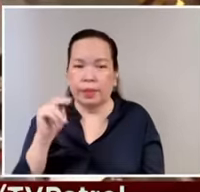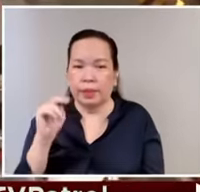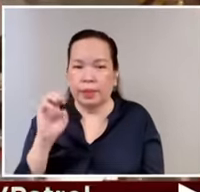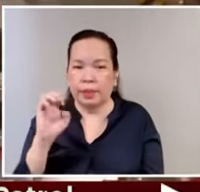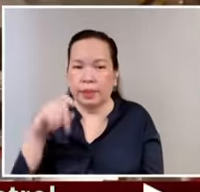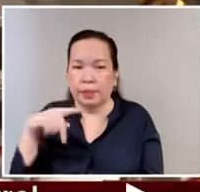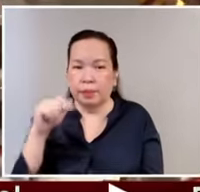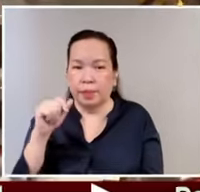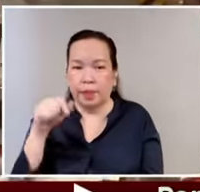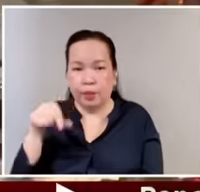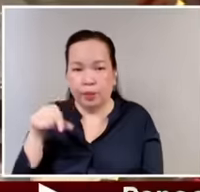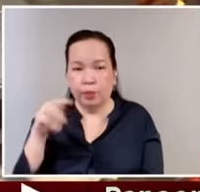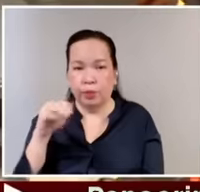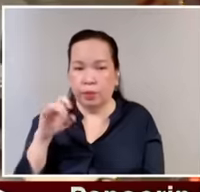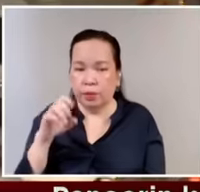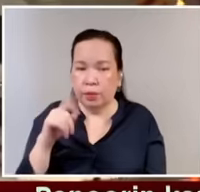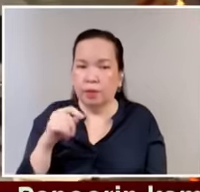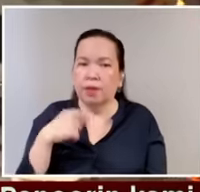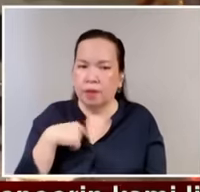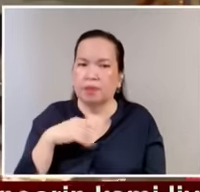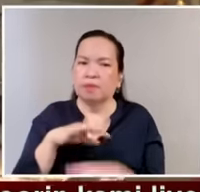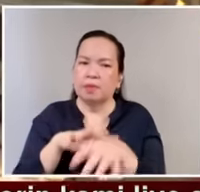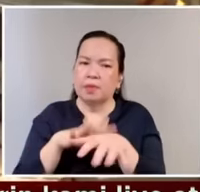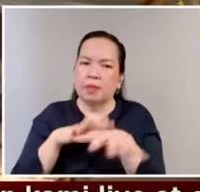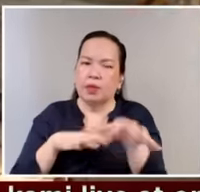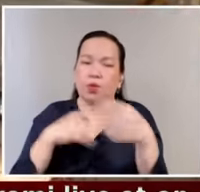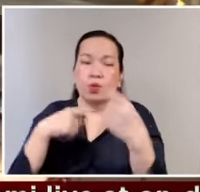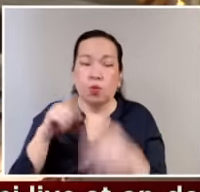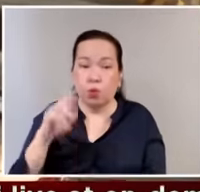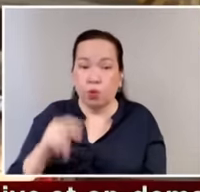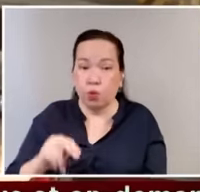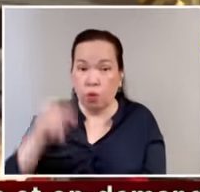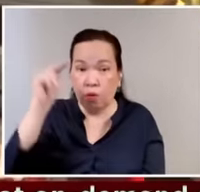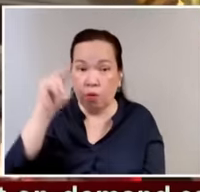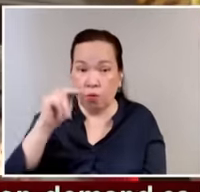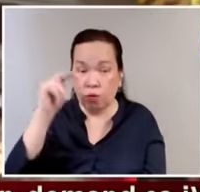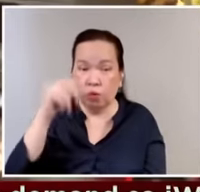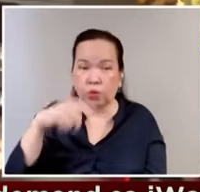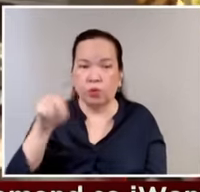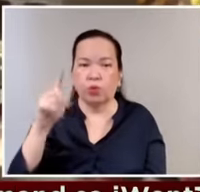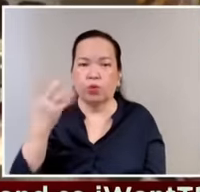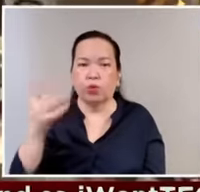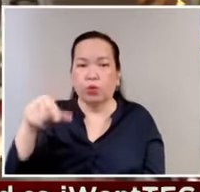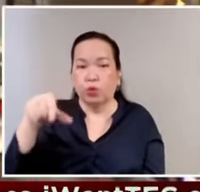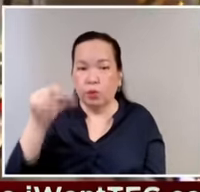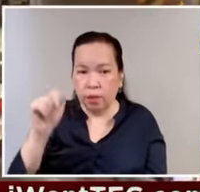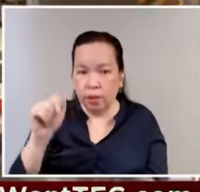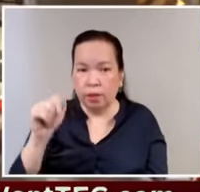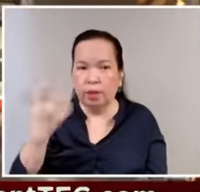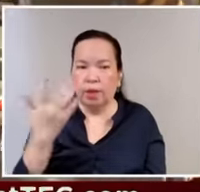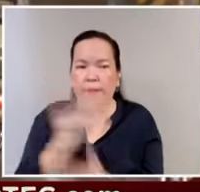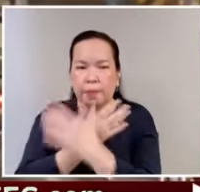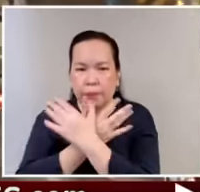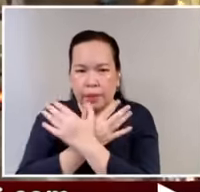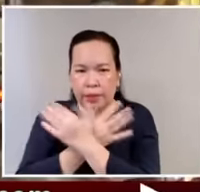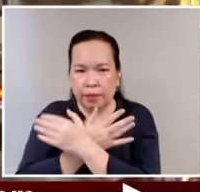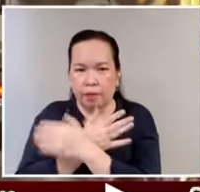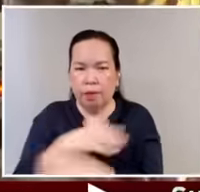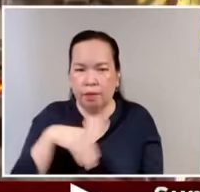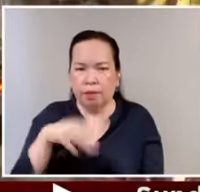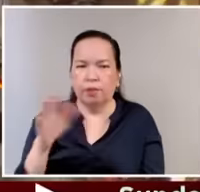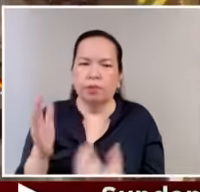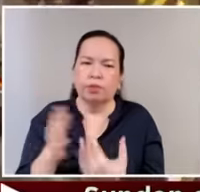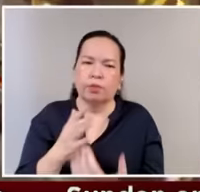May malaking volume na rin ng mga sasakyan na pa-north o patungo sa direksyon ng Quezon Avenue at ng Balintawak area. Pulang-pula ang ilaw